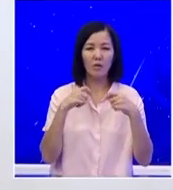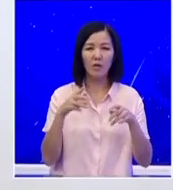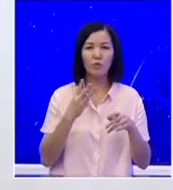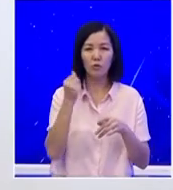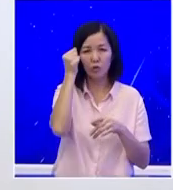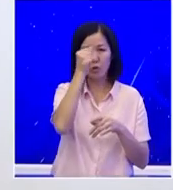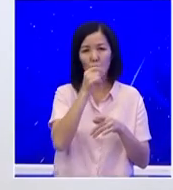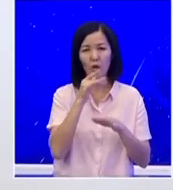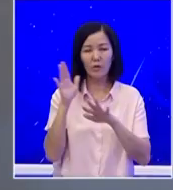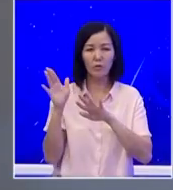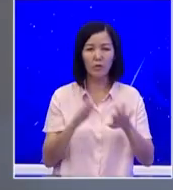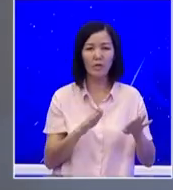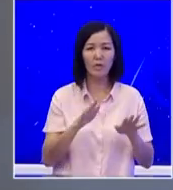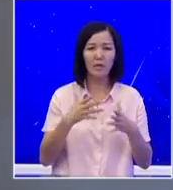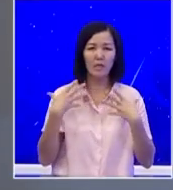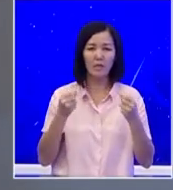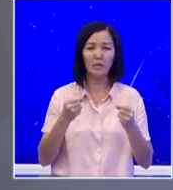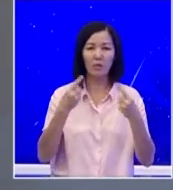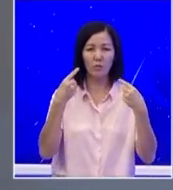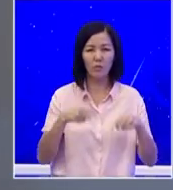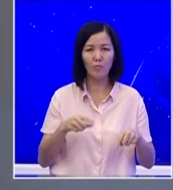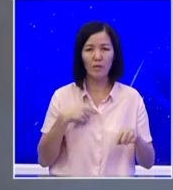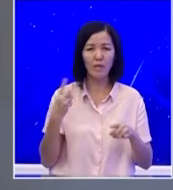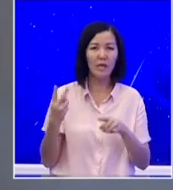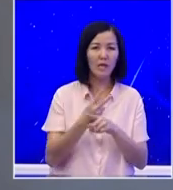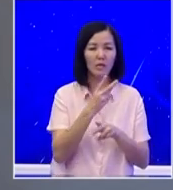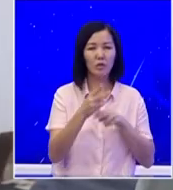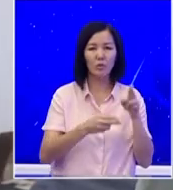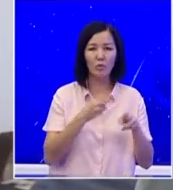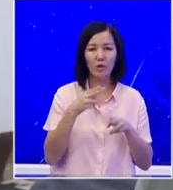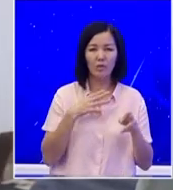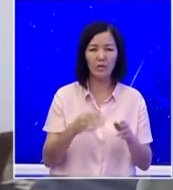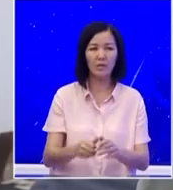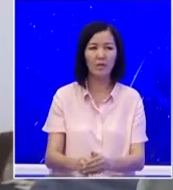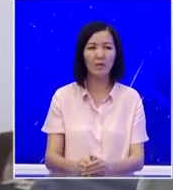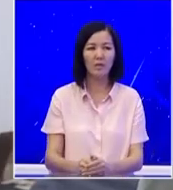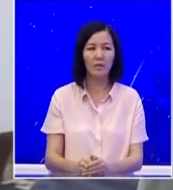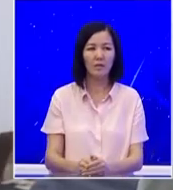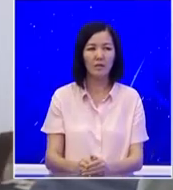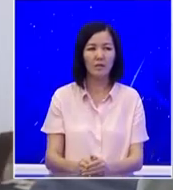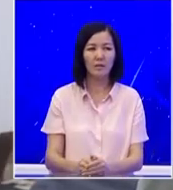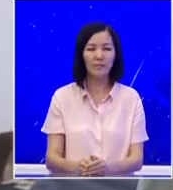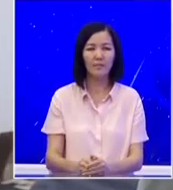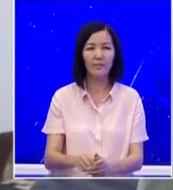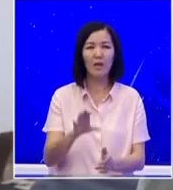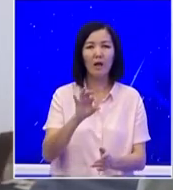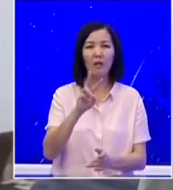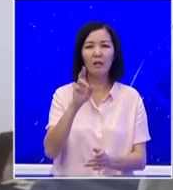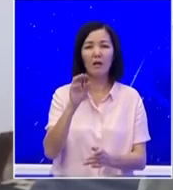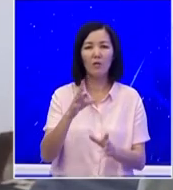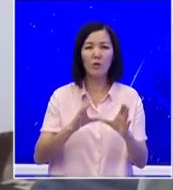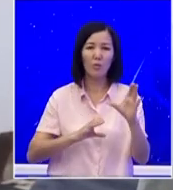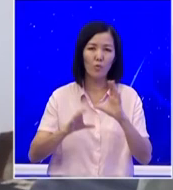жыл салып, жағдайы күрт нашарлайды. Екінші рет пышаққа түседі. Прогнозы врачей. Онкология